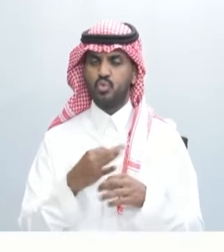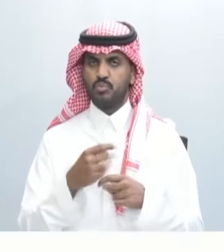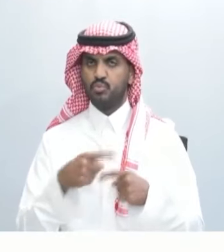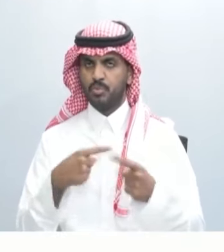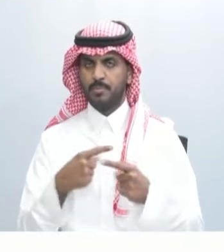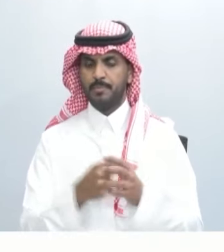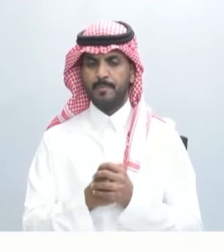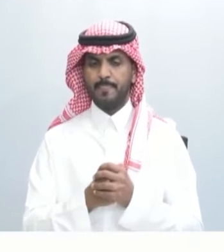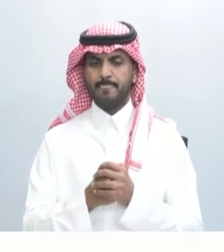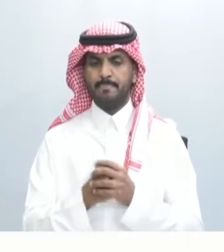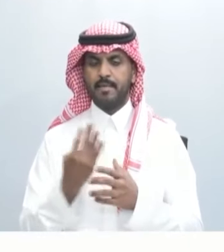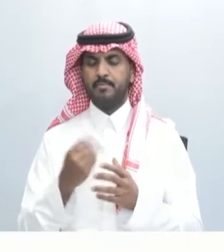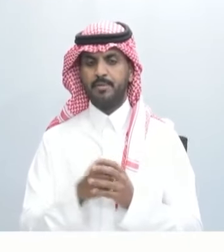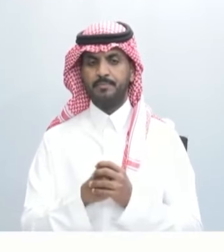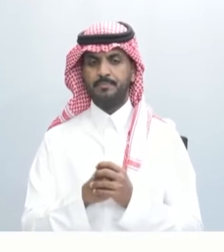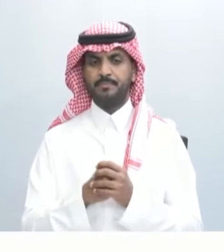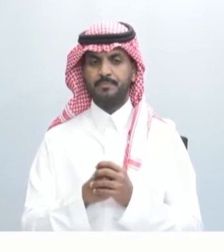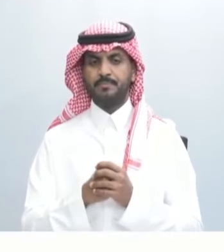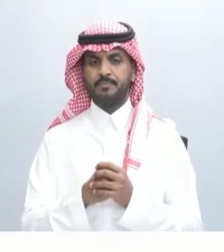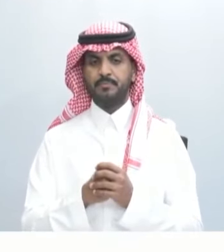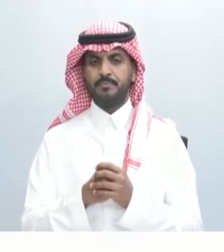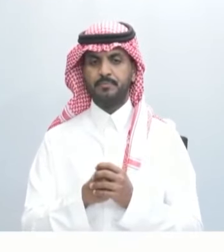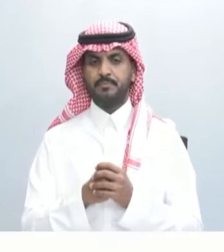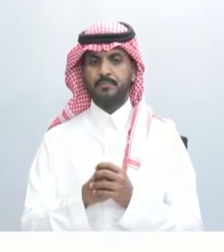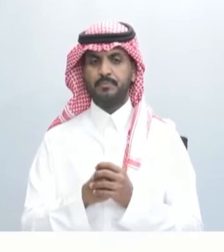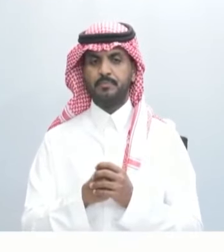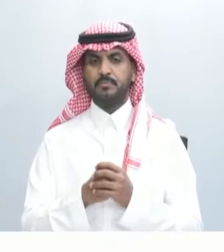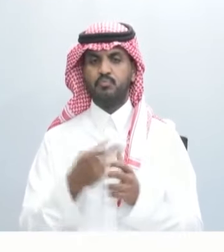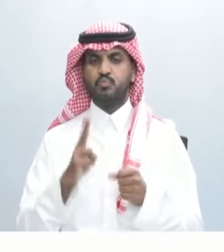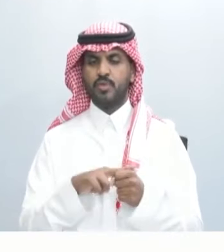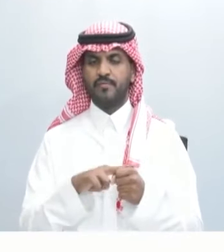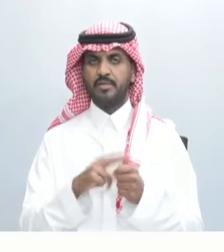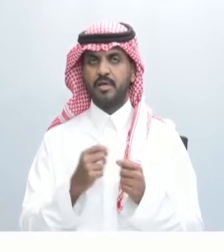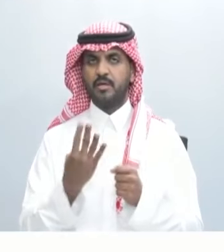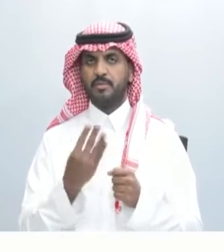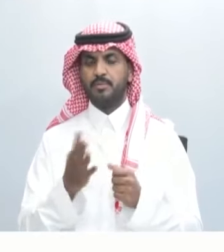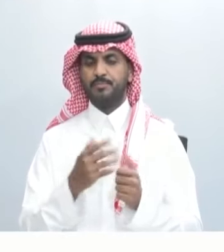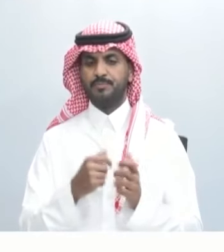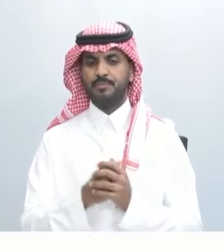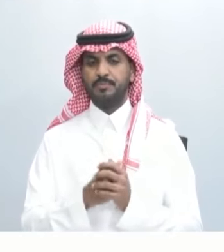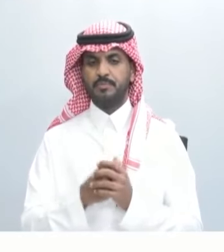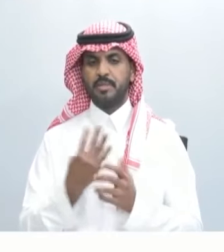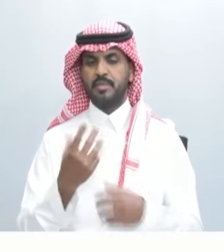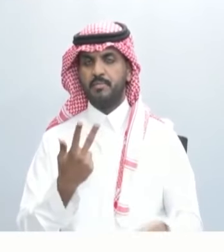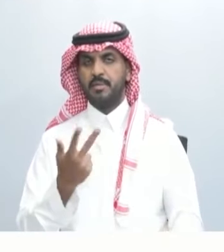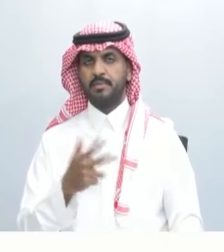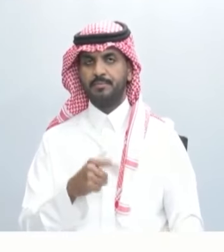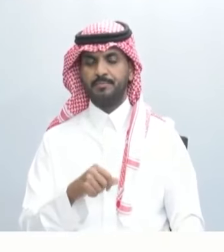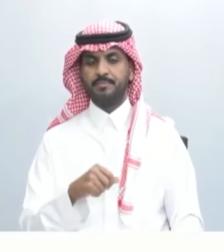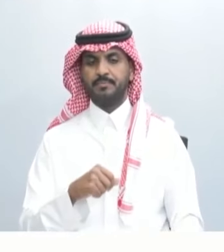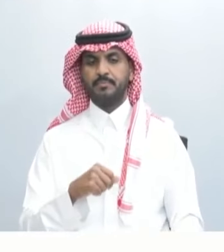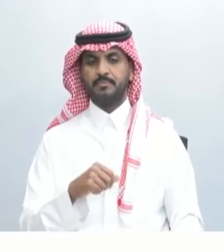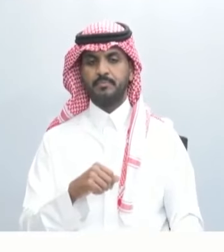وبناتي الاربعه هاي يا ابطال ما رايكم مضاعفاته هي اربعه ثمانيه